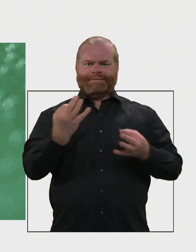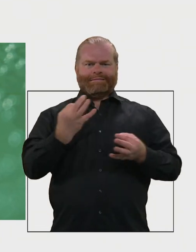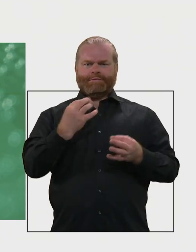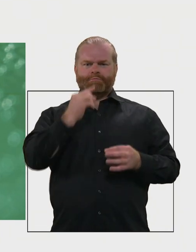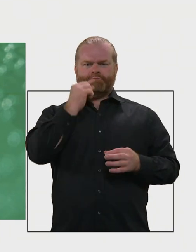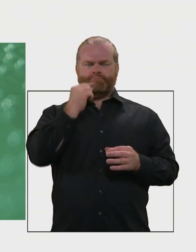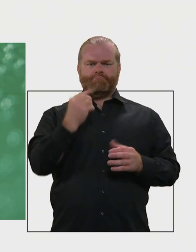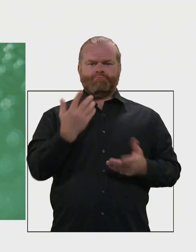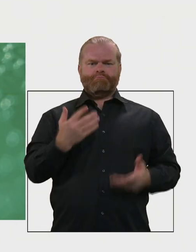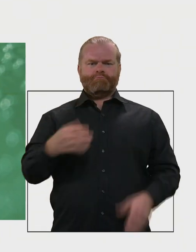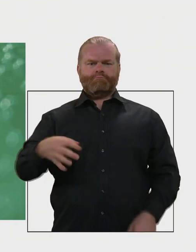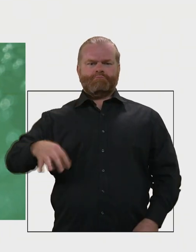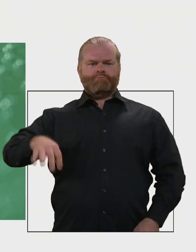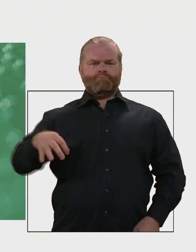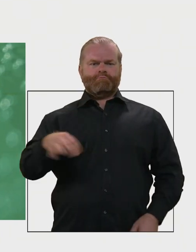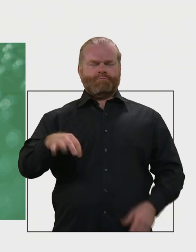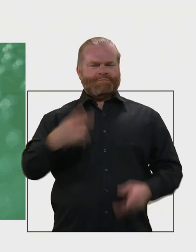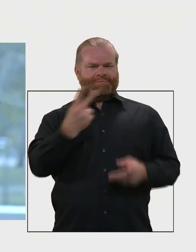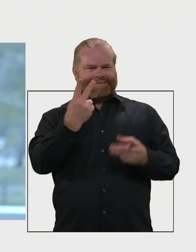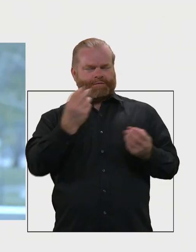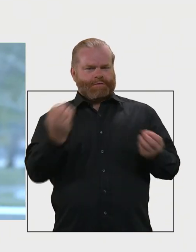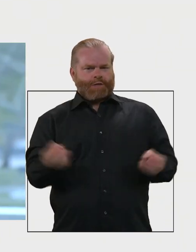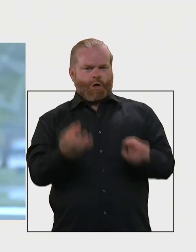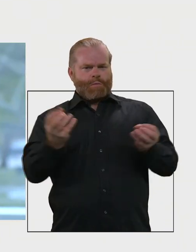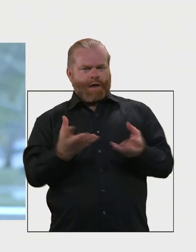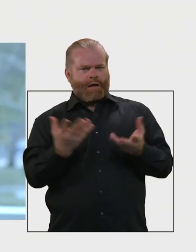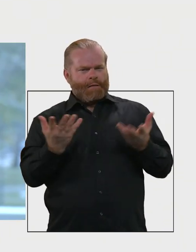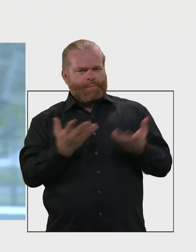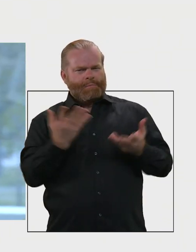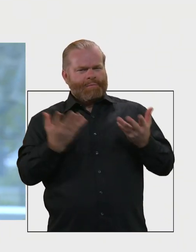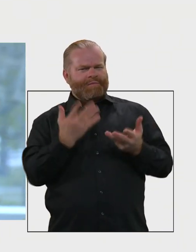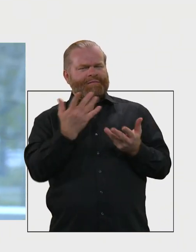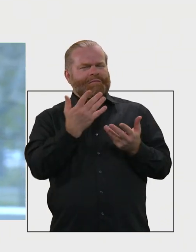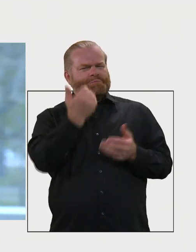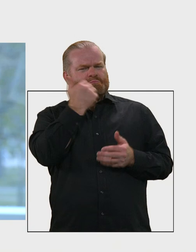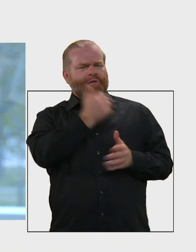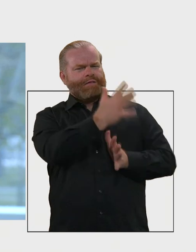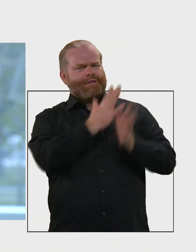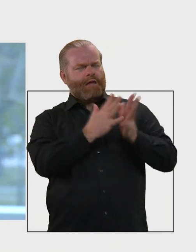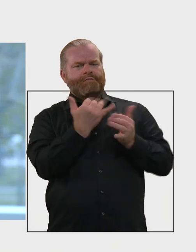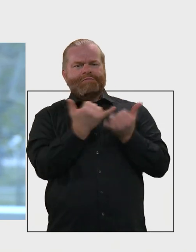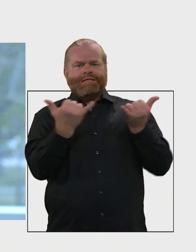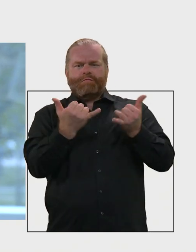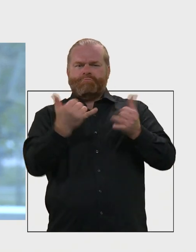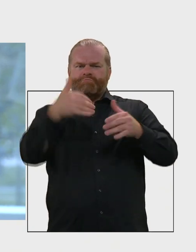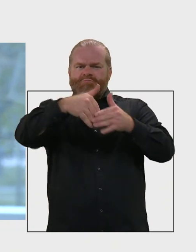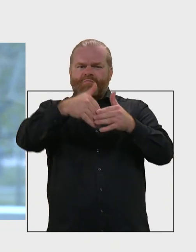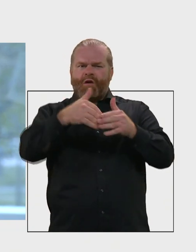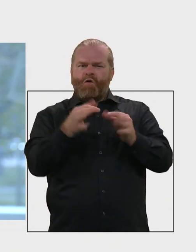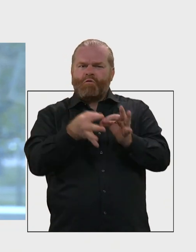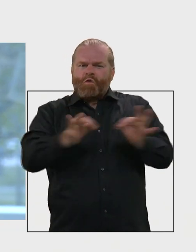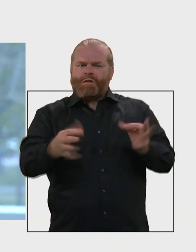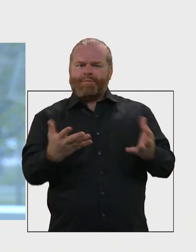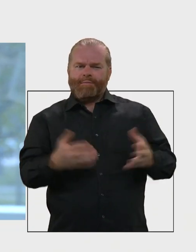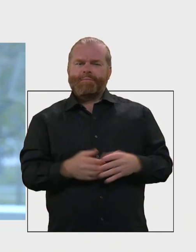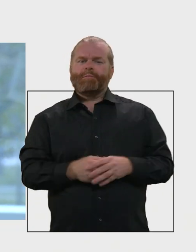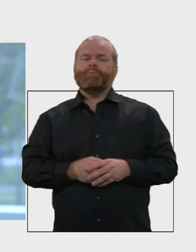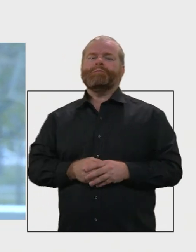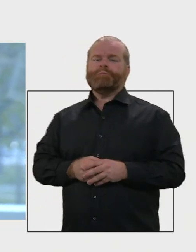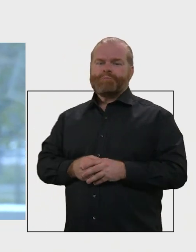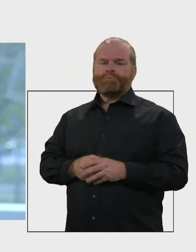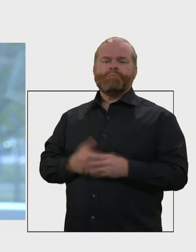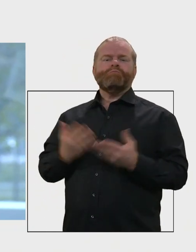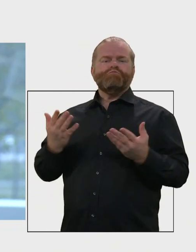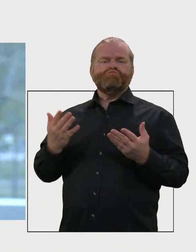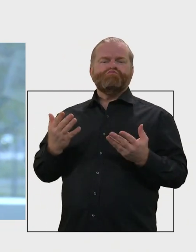überhaupt funktioniert, das Theremin. Genau, wir machen ja auch ein bisschen Audiodeskription vielleicht. Und ich kann das Ding beschreiben. Es sieht, die Kiste selbst sieht aus wie ein